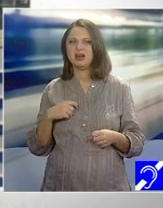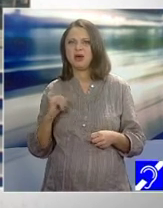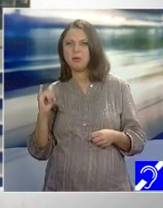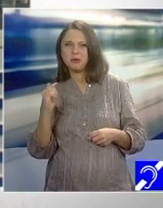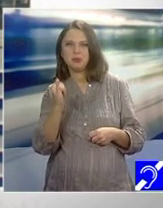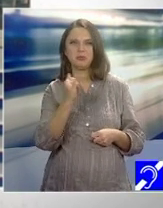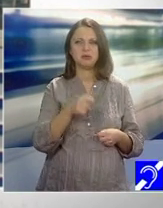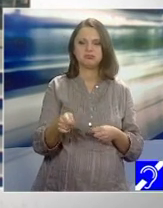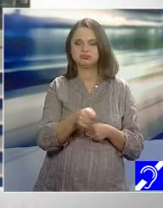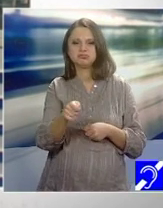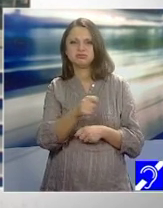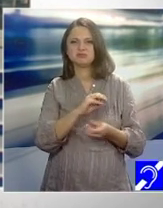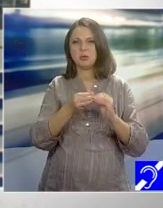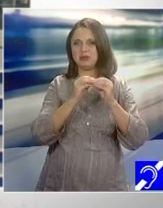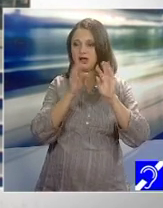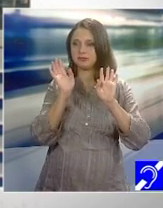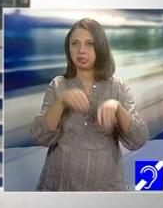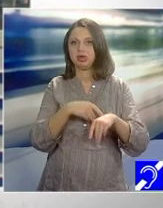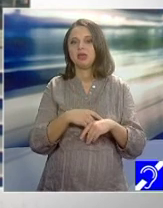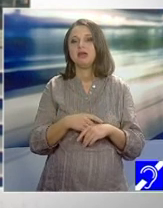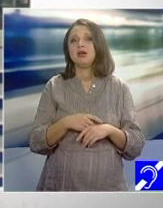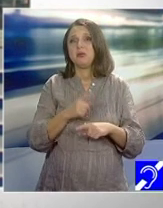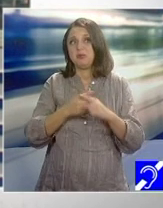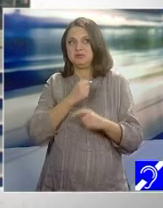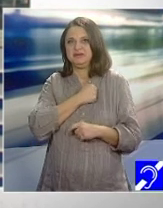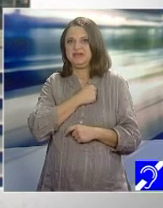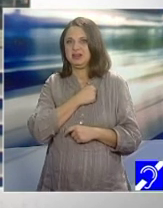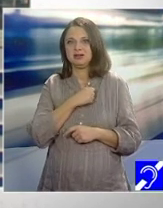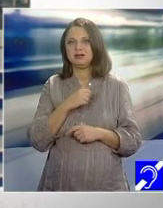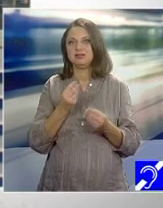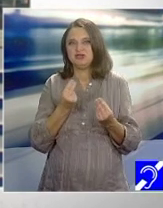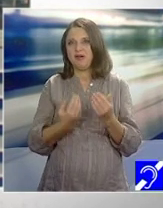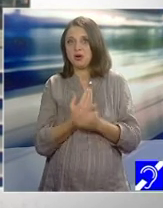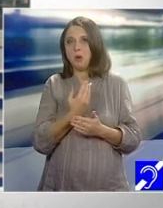dar și ți-e un pic frică de ceva nou.